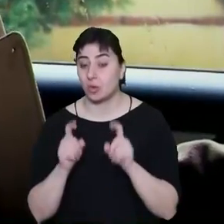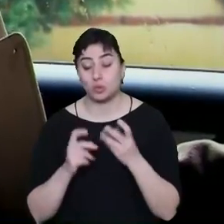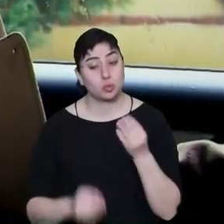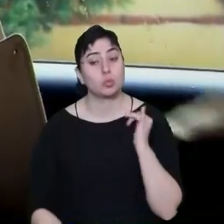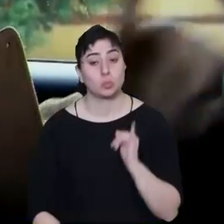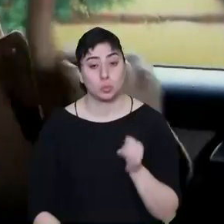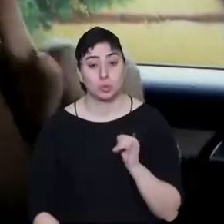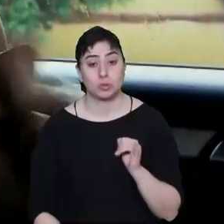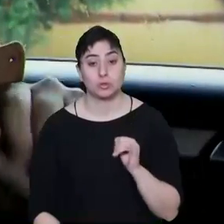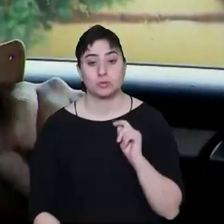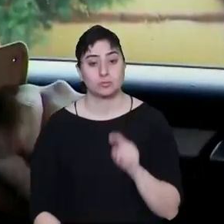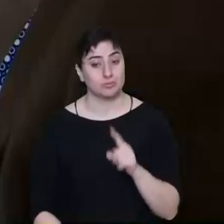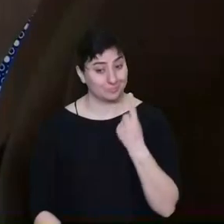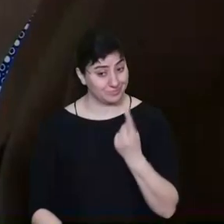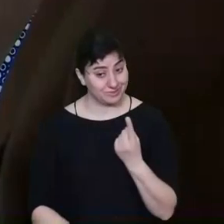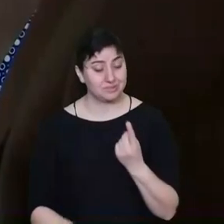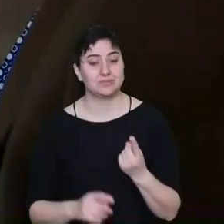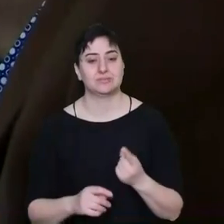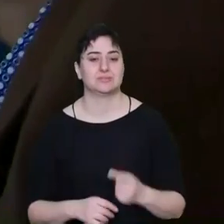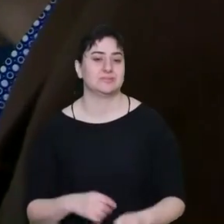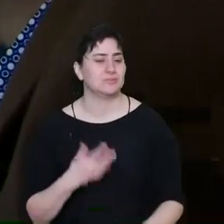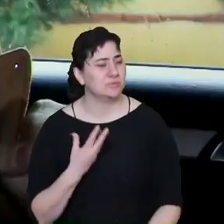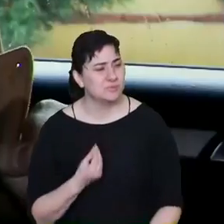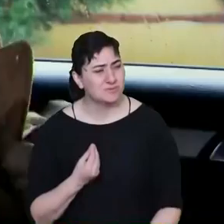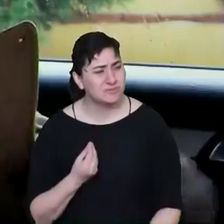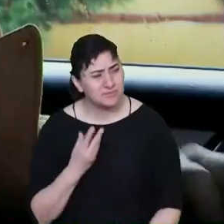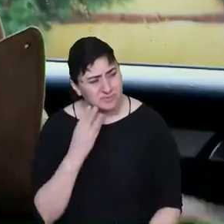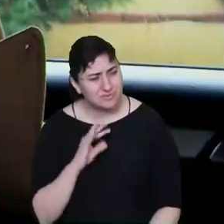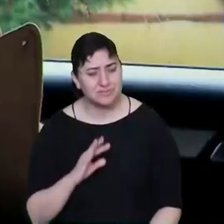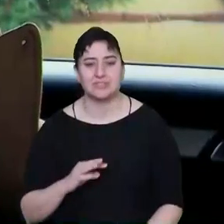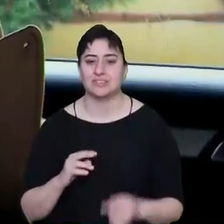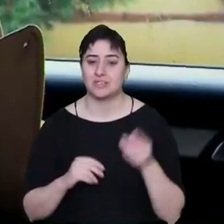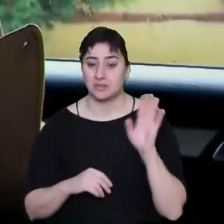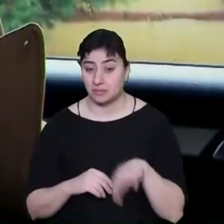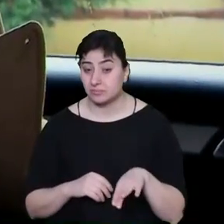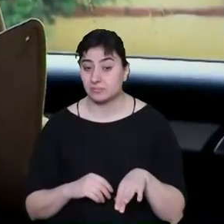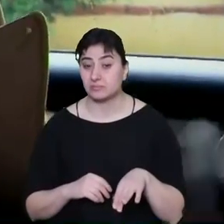çok kötü bir şeydir, bu bir. Ne diyorsun ya? Ayrıca